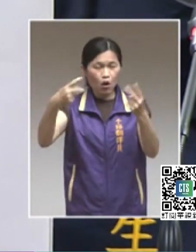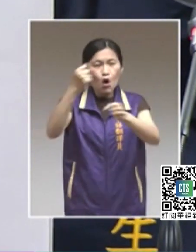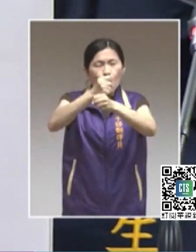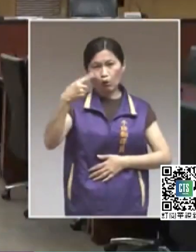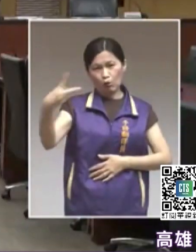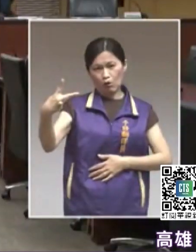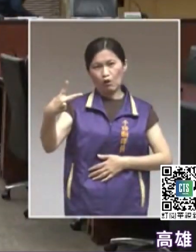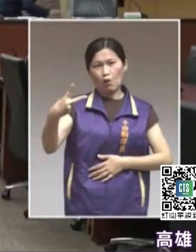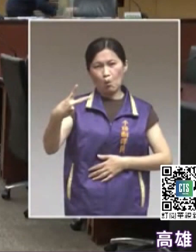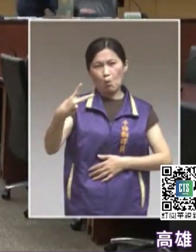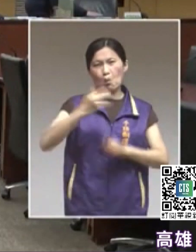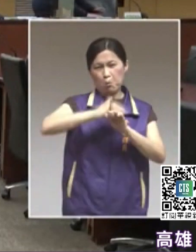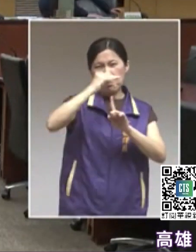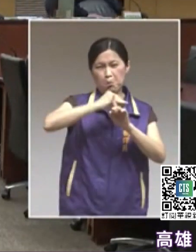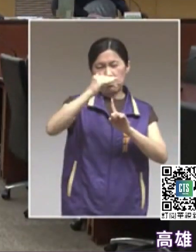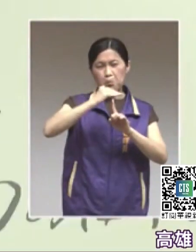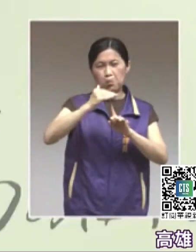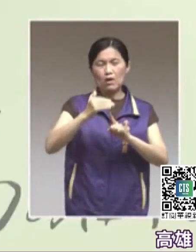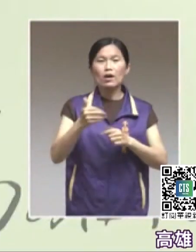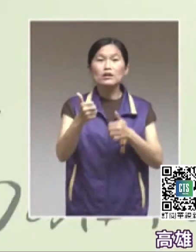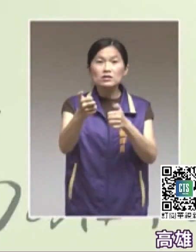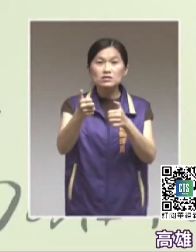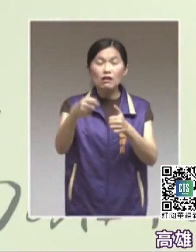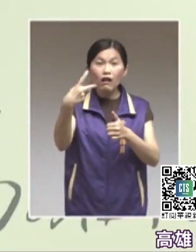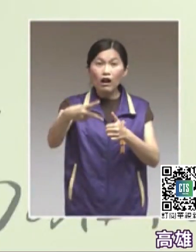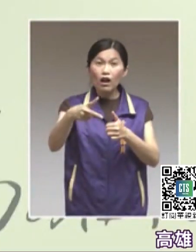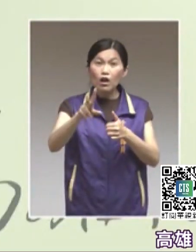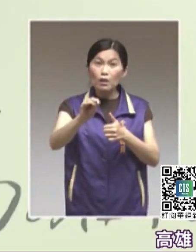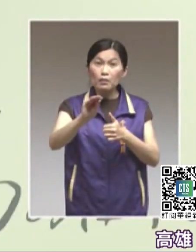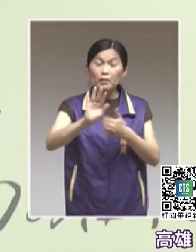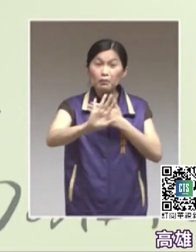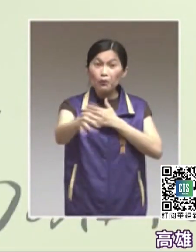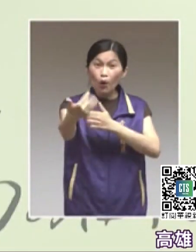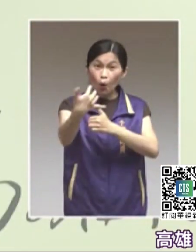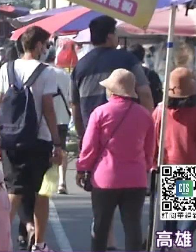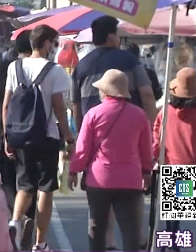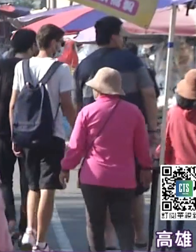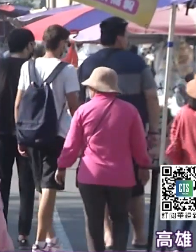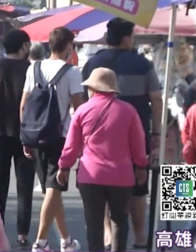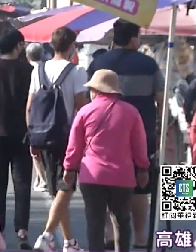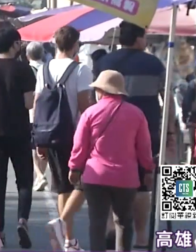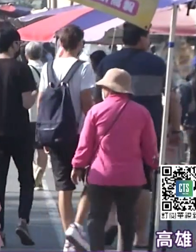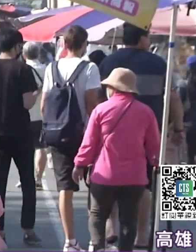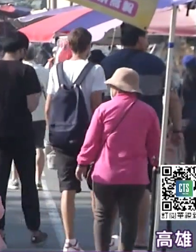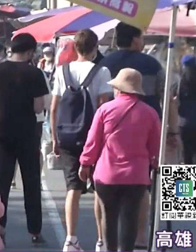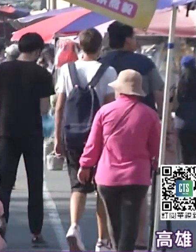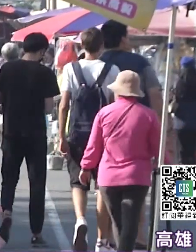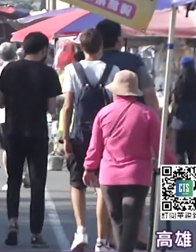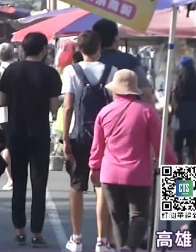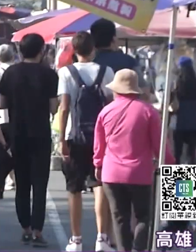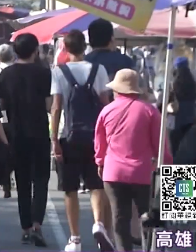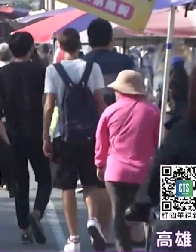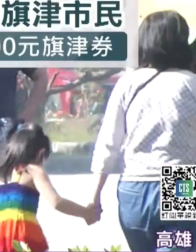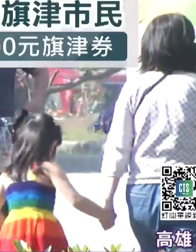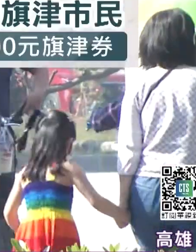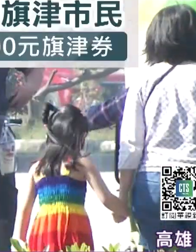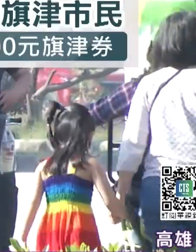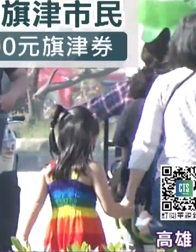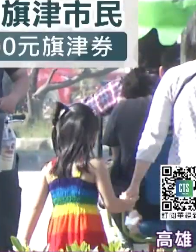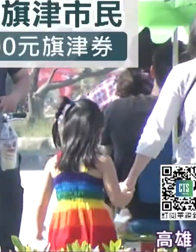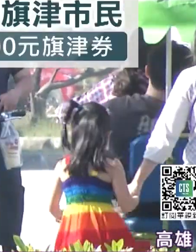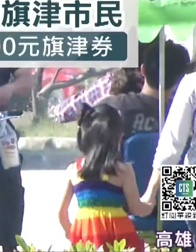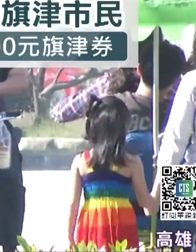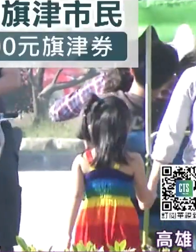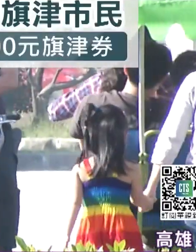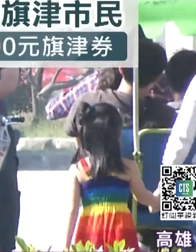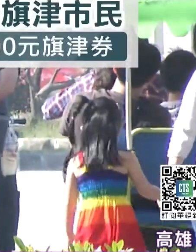美容美发。 另外，市府也公布接下来的旗津振兴方案，包括涉及旗津的市民可以领300元旗津